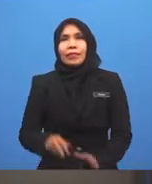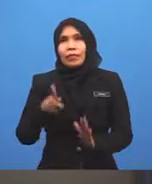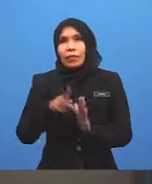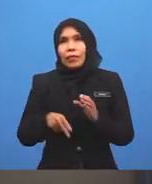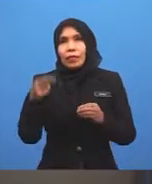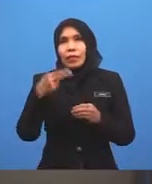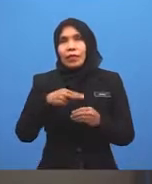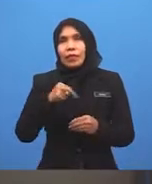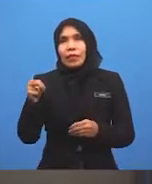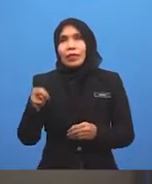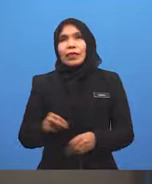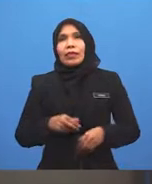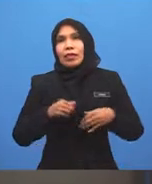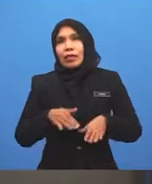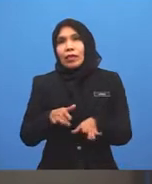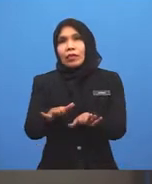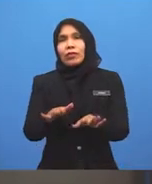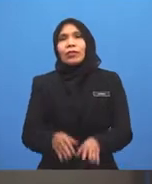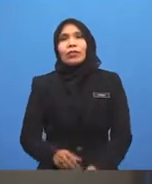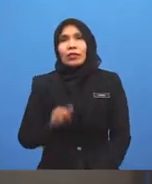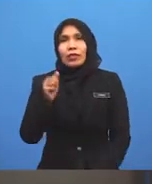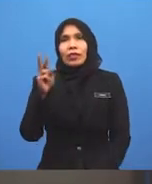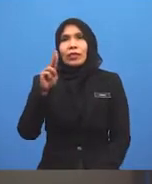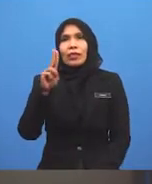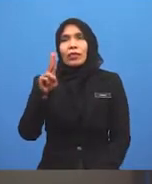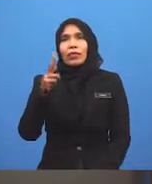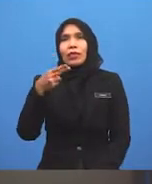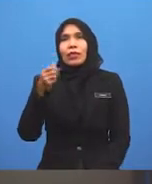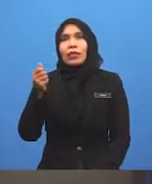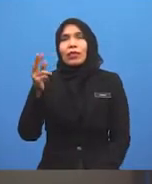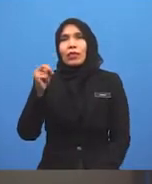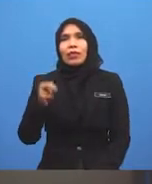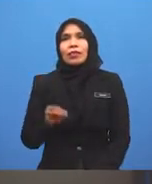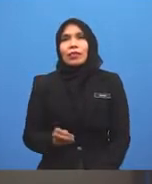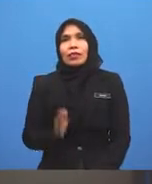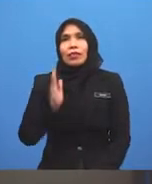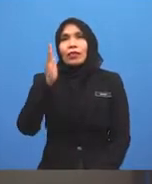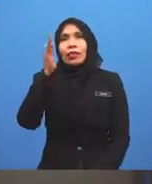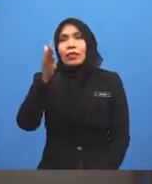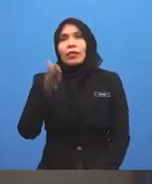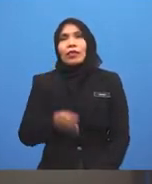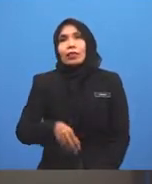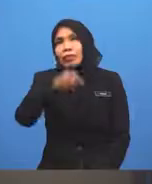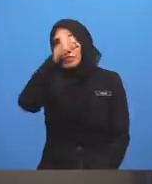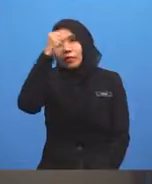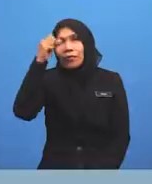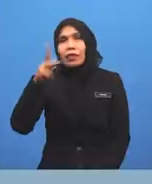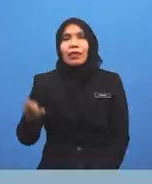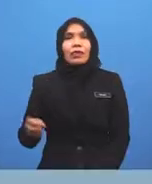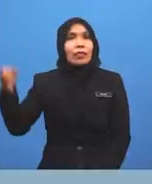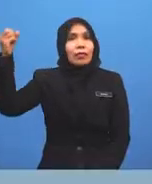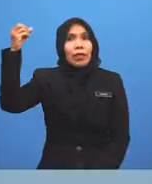Penghasilan arus aruhan menyebabkan mentol menyala seperti yang ditunjukkan pada paparan.